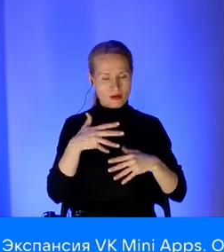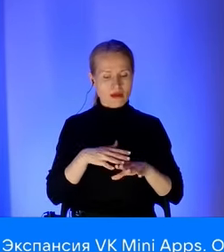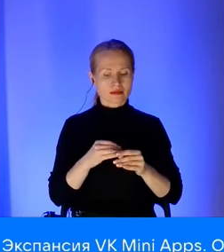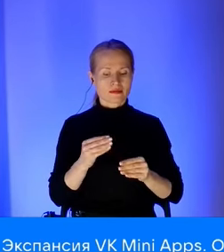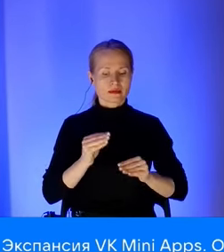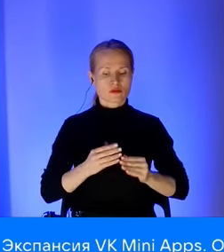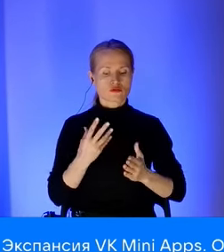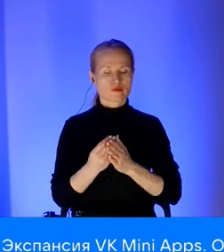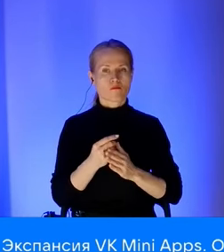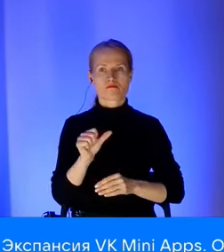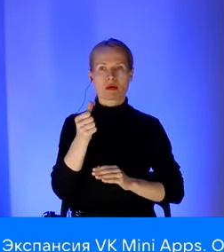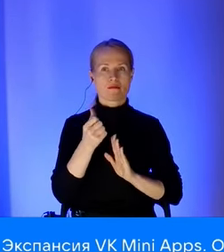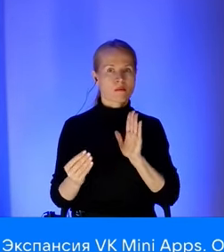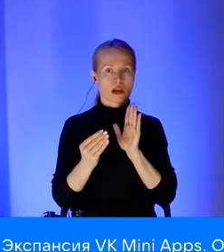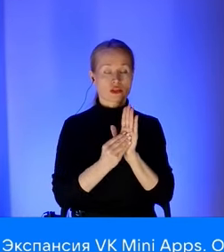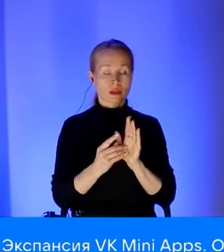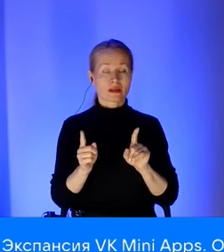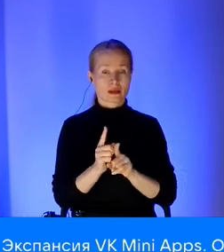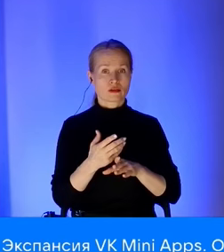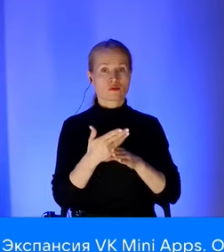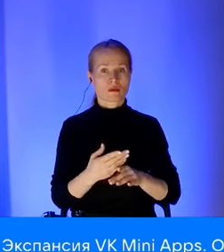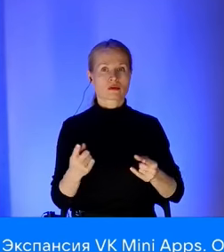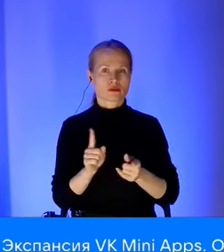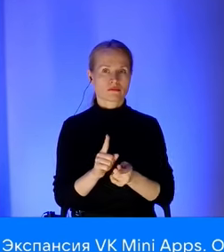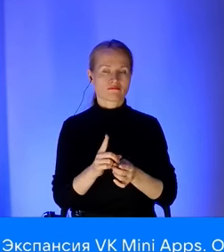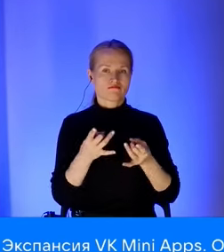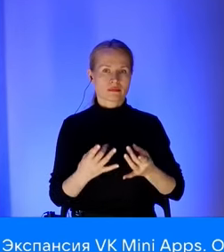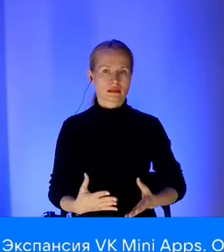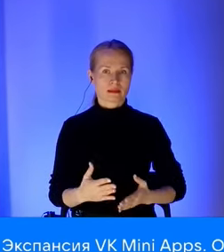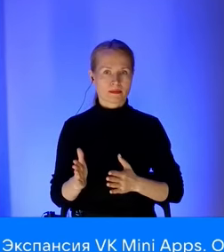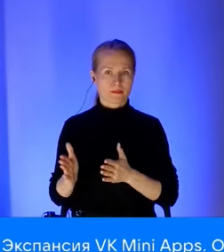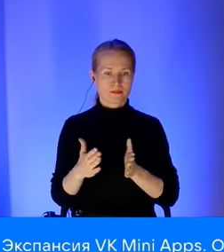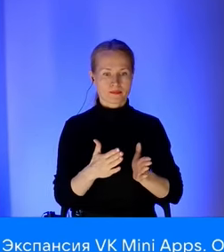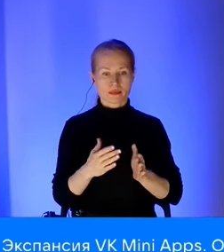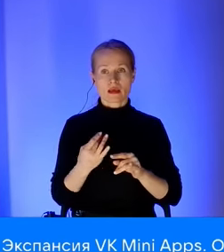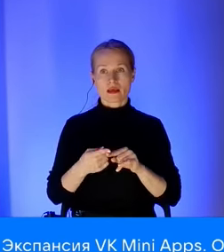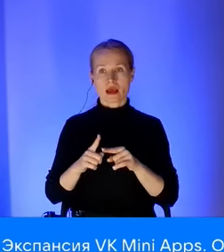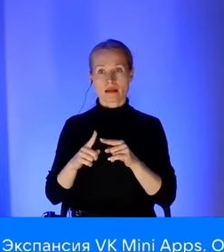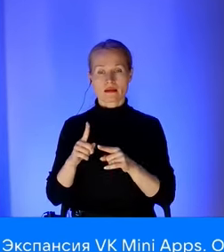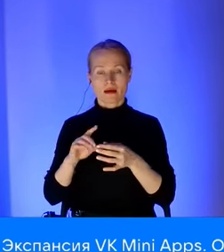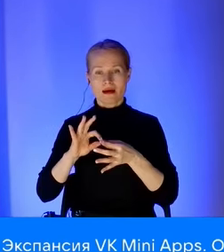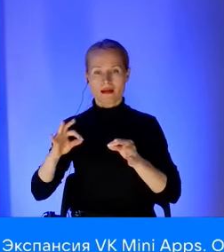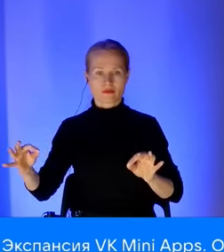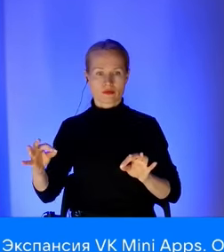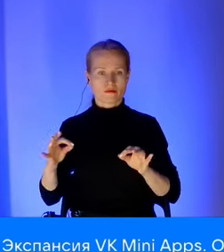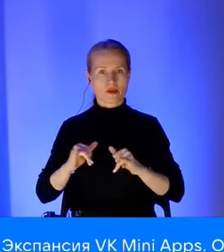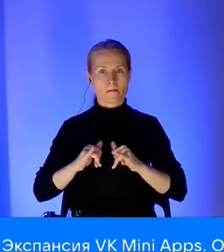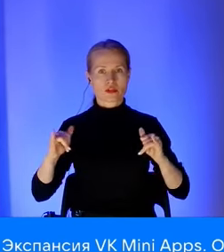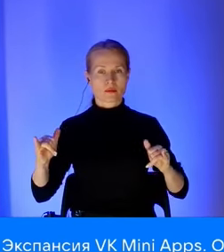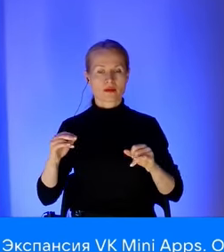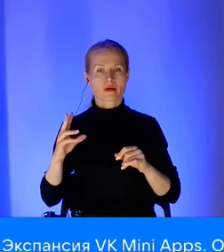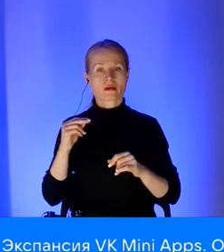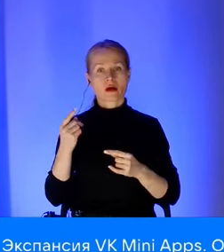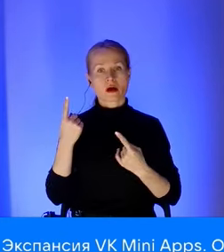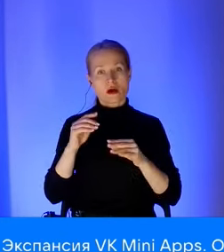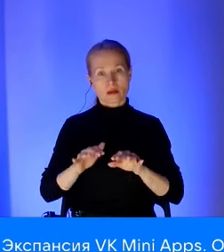приложение. То есть такие инструменты должны быть очень простыми. И это инструменты развертывания и масштабирования. То есть когда разработчик